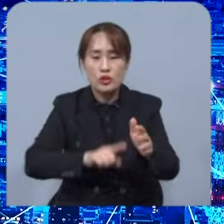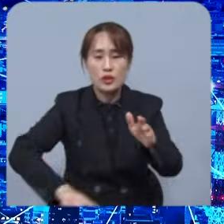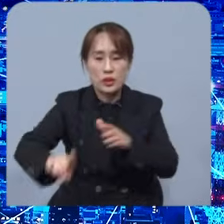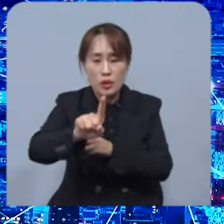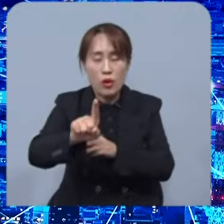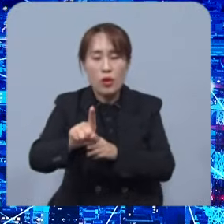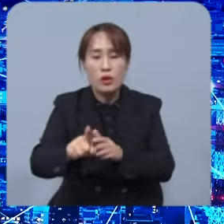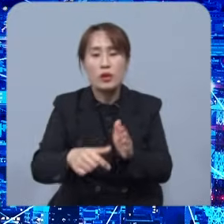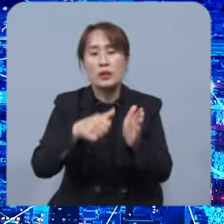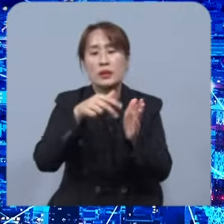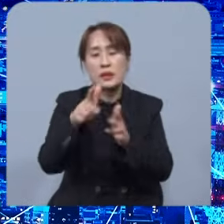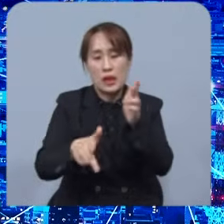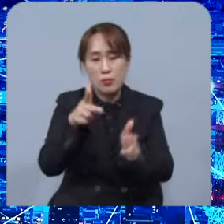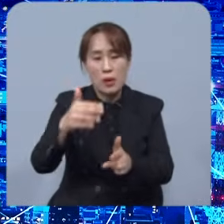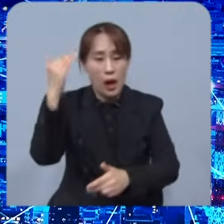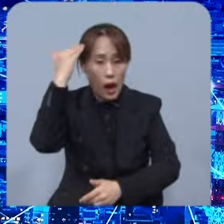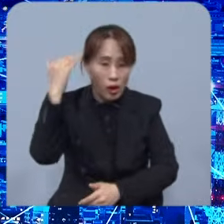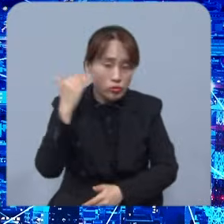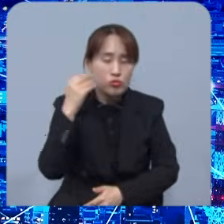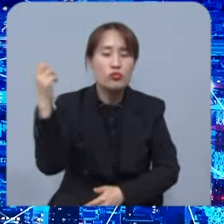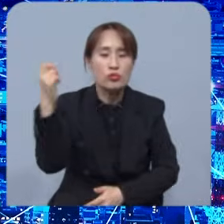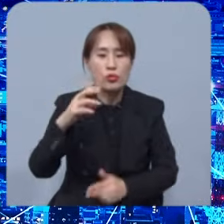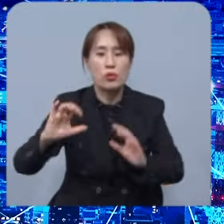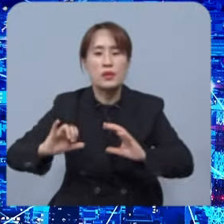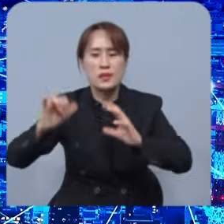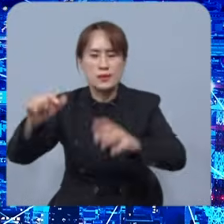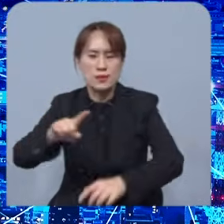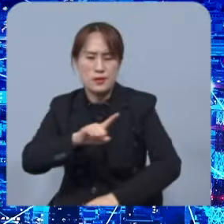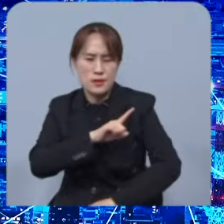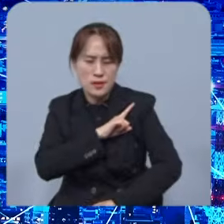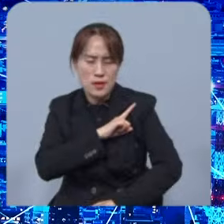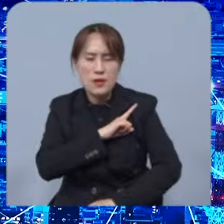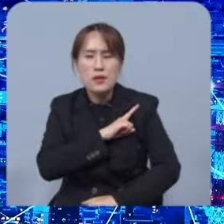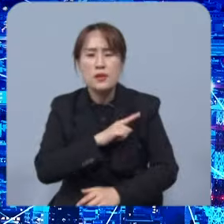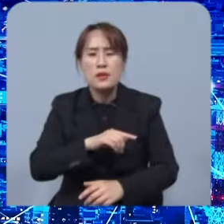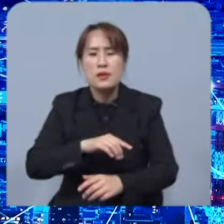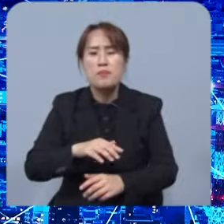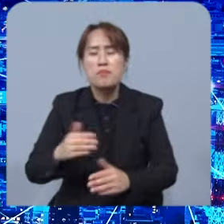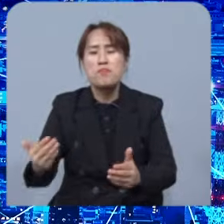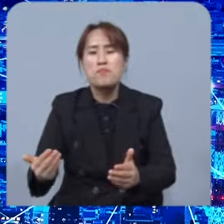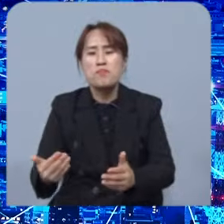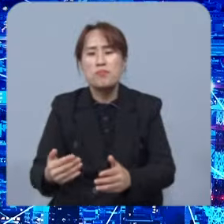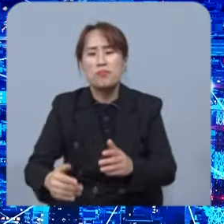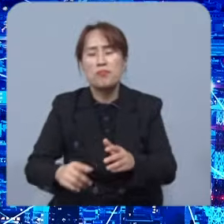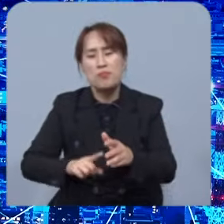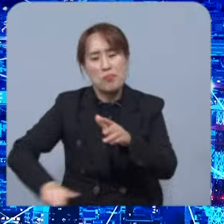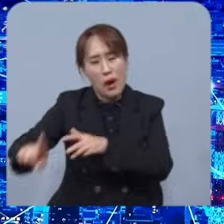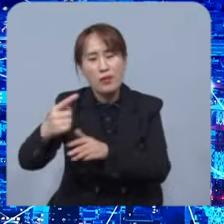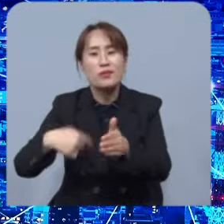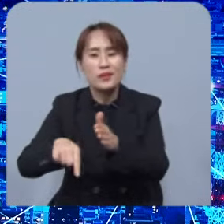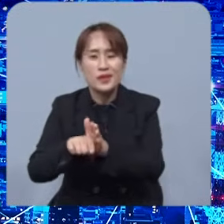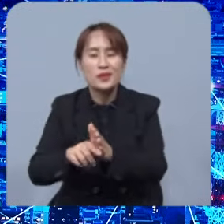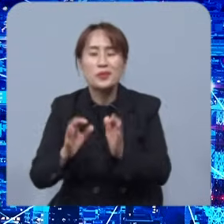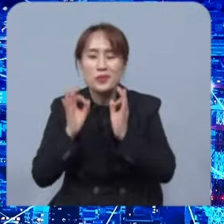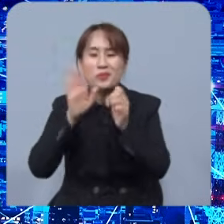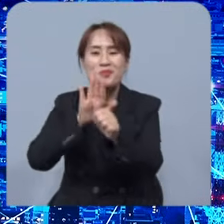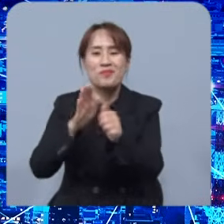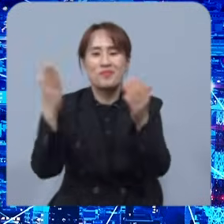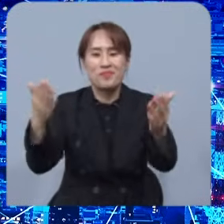소재 부품 산업이 대한민국을 넘어 글로벌 최고의 성장 엔진으로 커질 수 있도록 최선을 다하겠습니다.